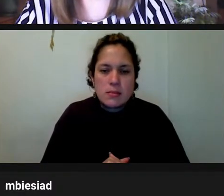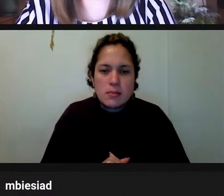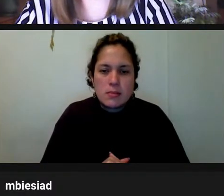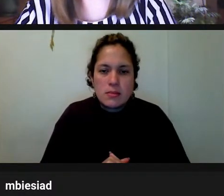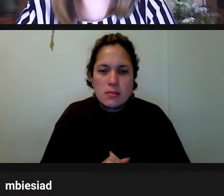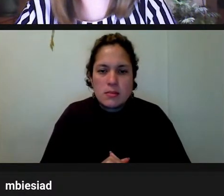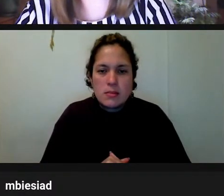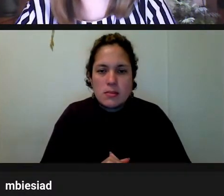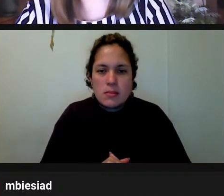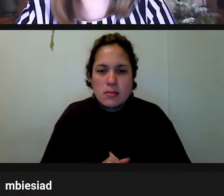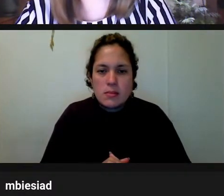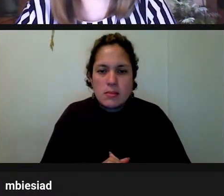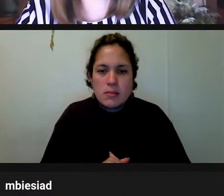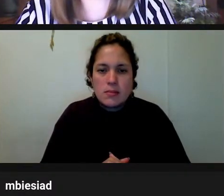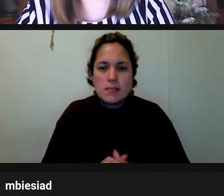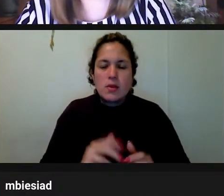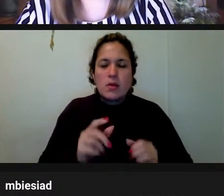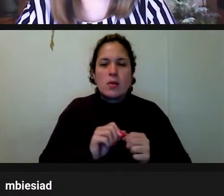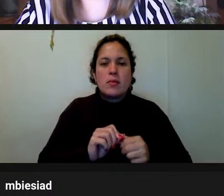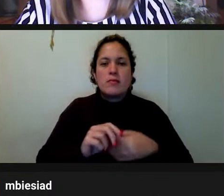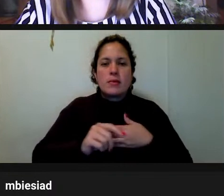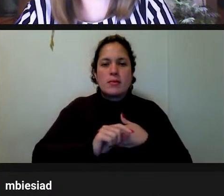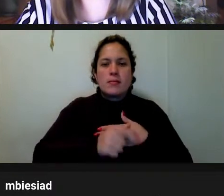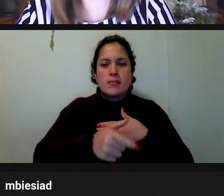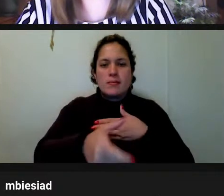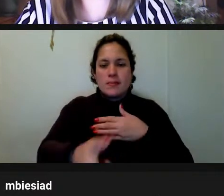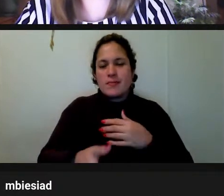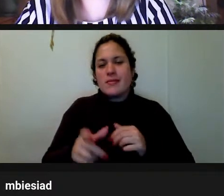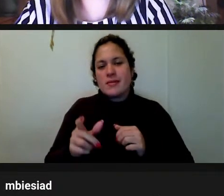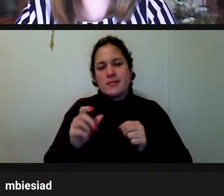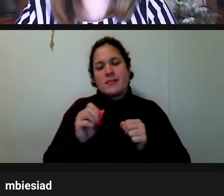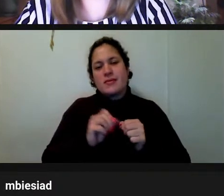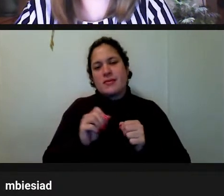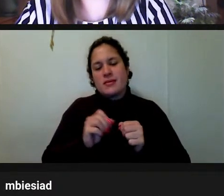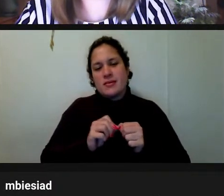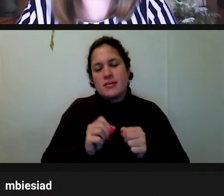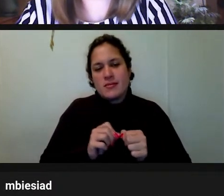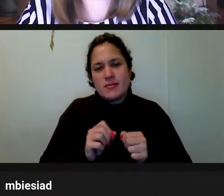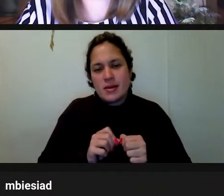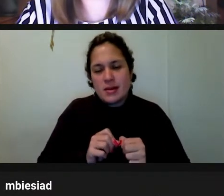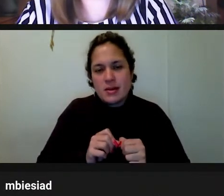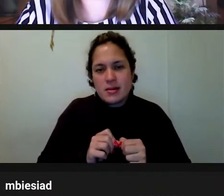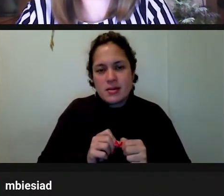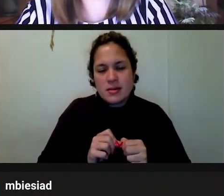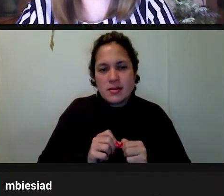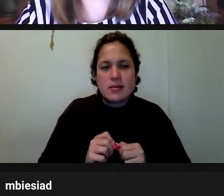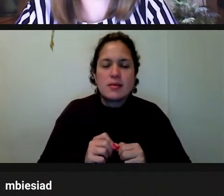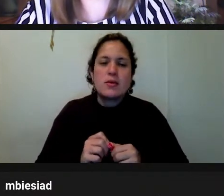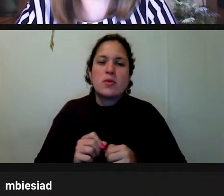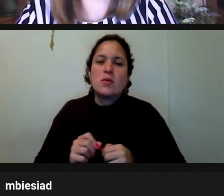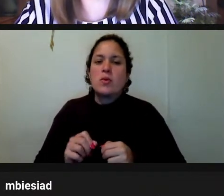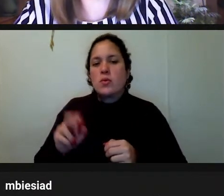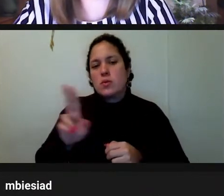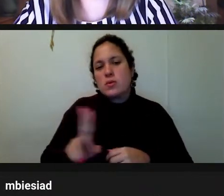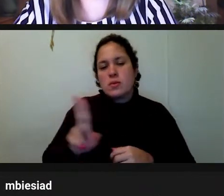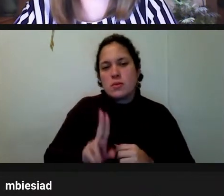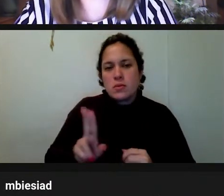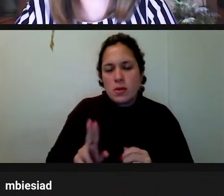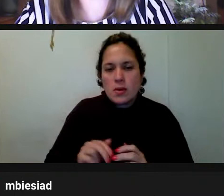Então, como se declina, agora tem que traduzir para português, como se declina o sobrenome Biesiada